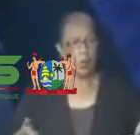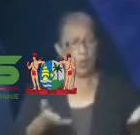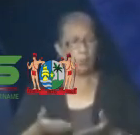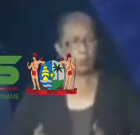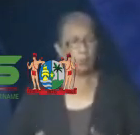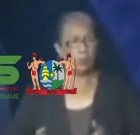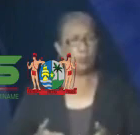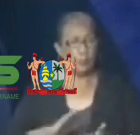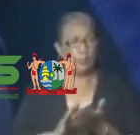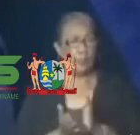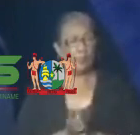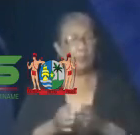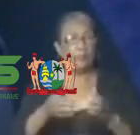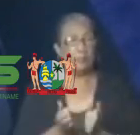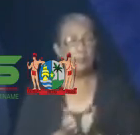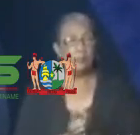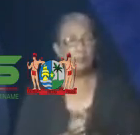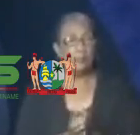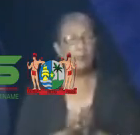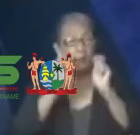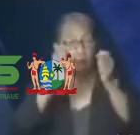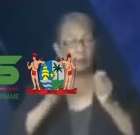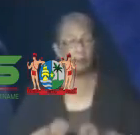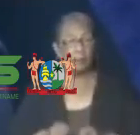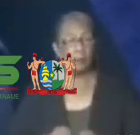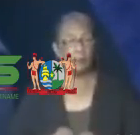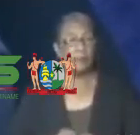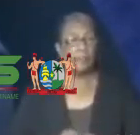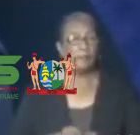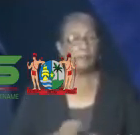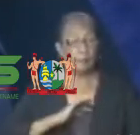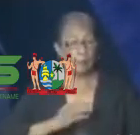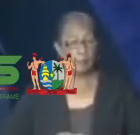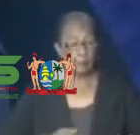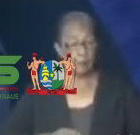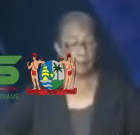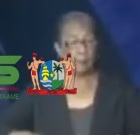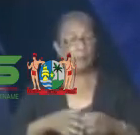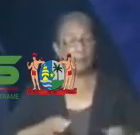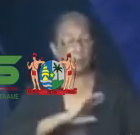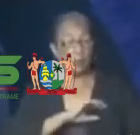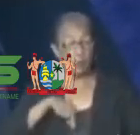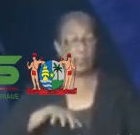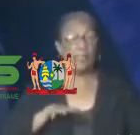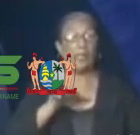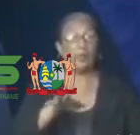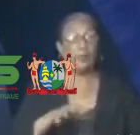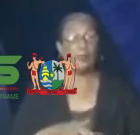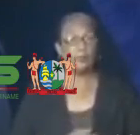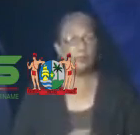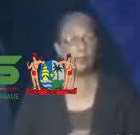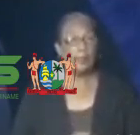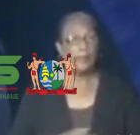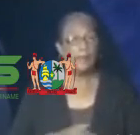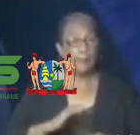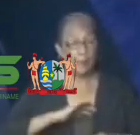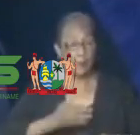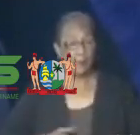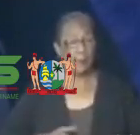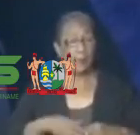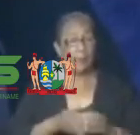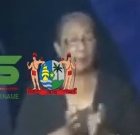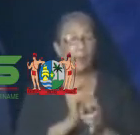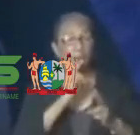van Trinidad met heel wat vertegenwoordigers van de private sector. Die zullen ook hier aanwezig zijn met de private sector afspraken te